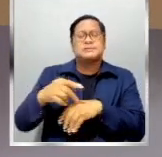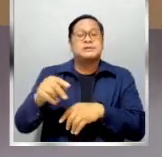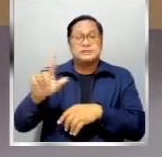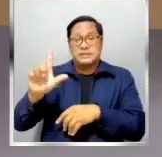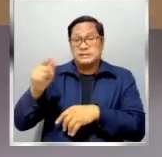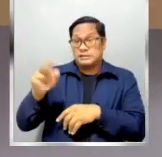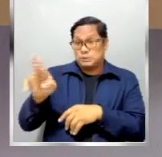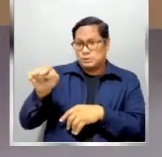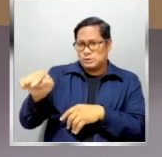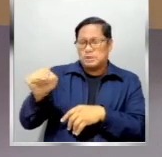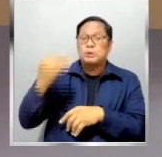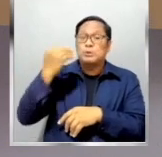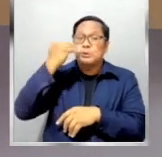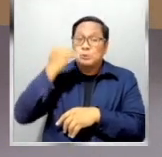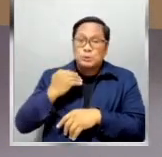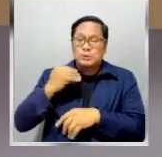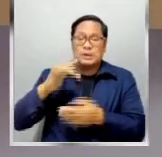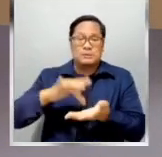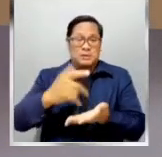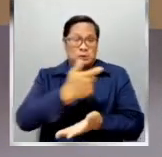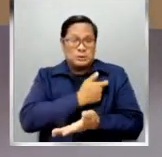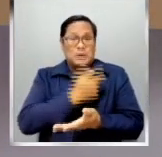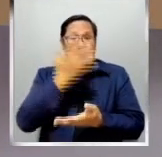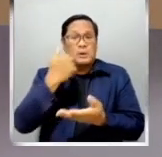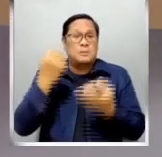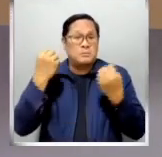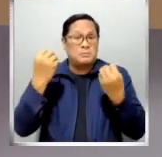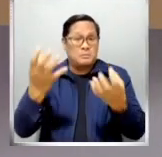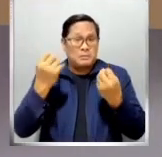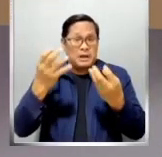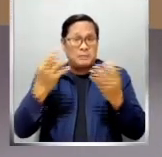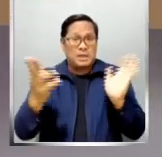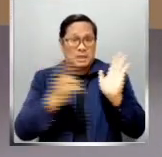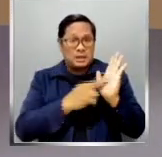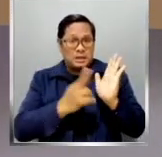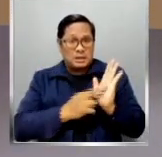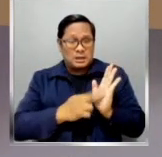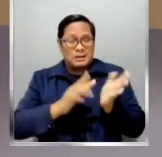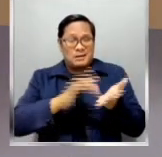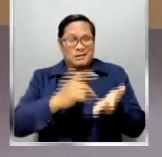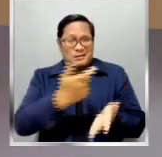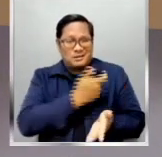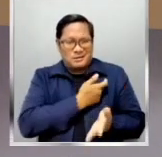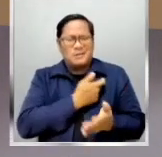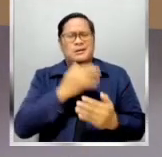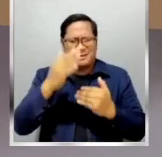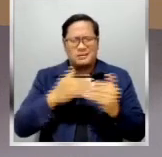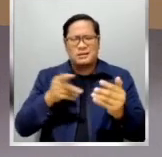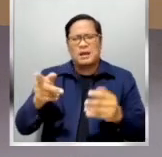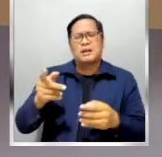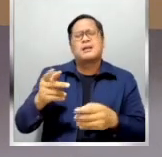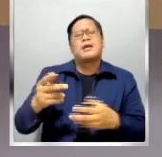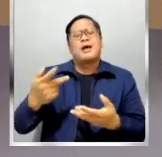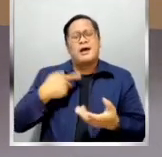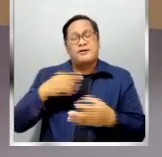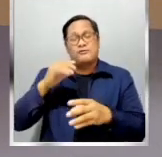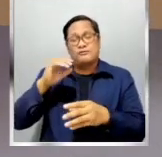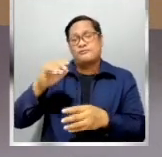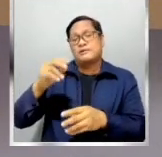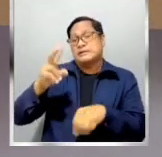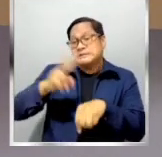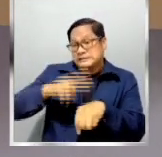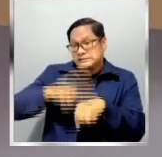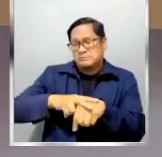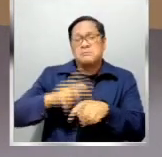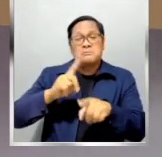ang bakuna dahil sa mas marami na raw ang mga nagpaparehistrong magpaturok kaysa sa supply ng bakuna. Kaya sa ilang lungsod, kung hindi